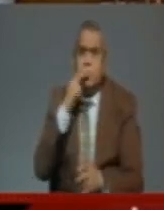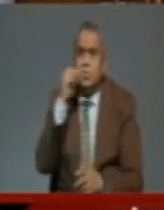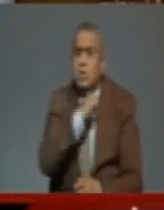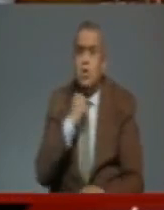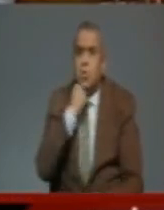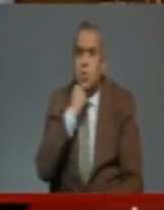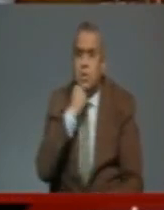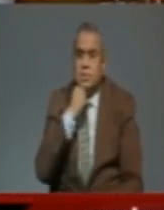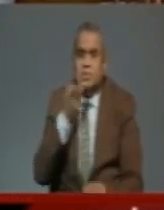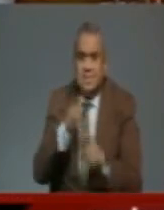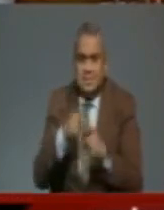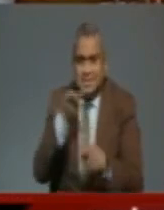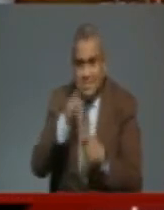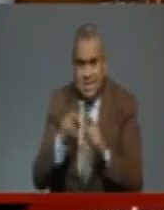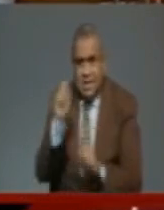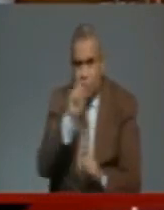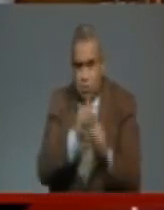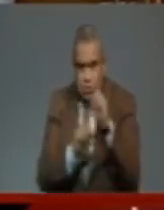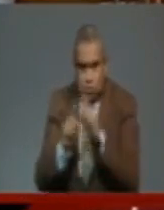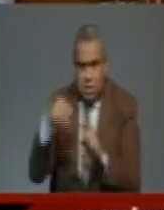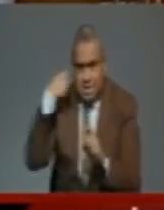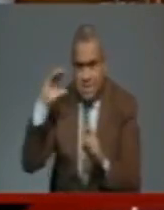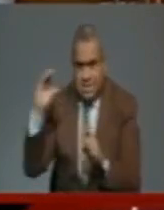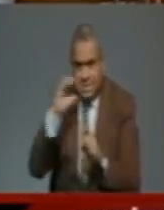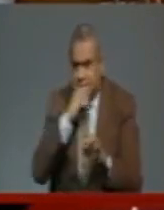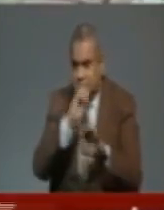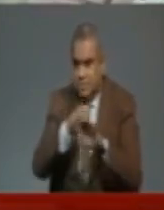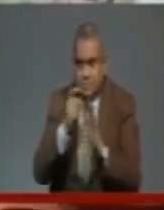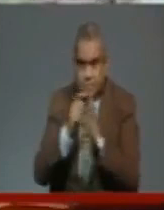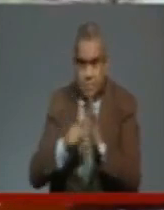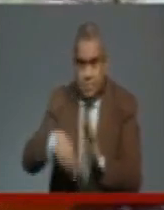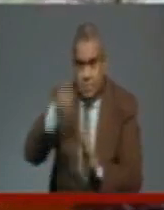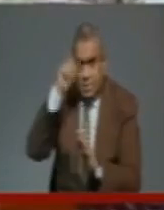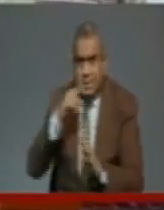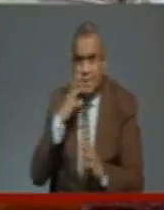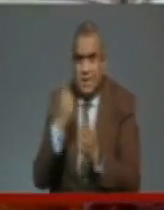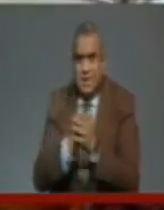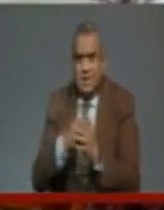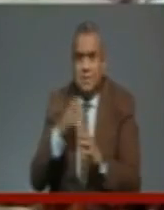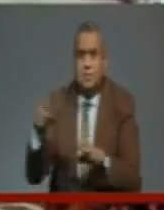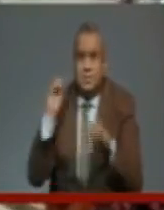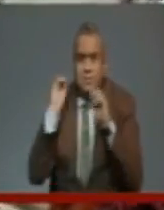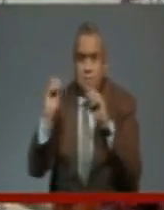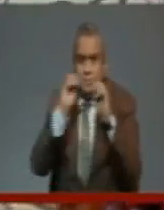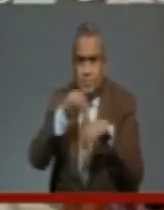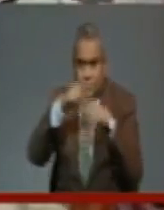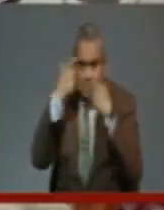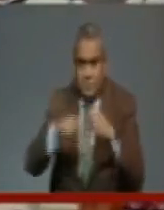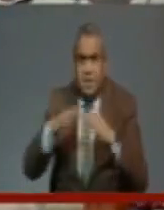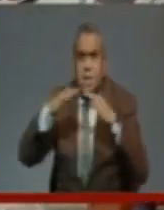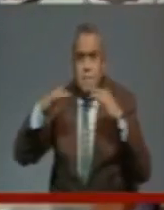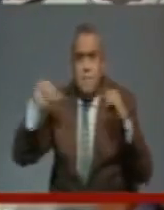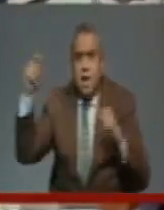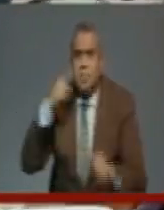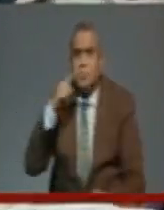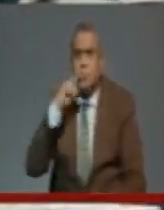هنرجع تاني. تحت امرك. انت اللي النهارده بتاعنا مش تحت امرك يا فندم. انا بس عايز اقول لكم حاجه على ميناء اسكندريه. وافكر